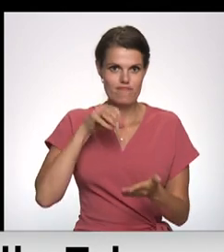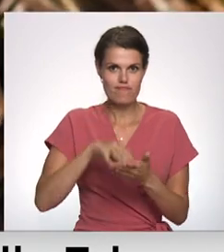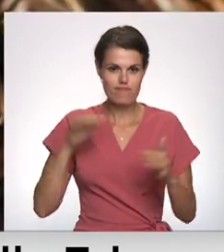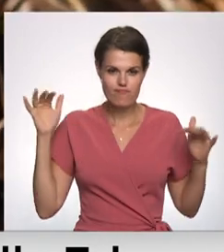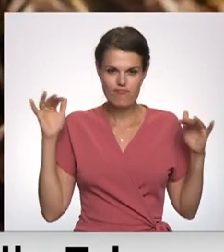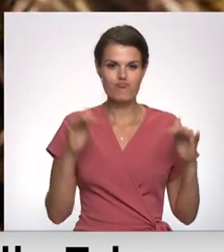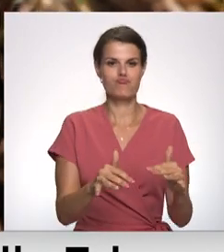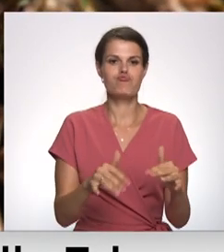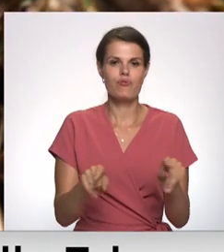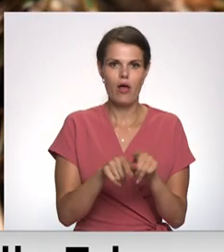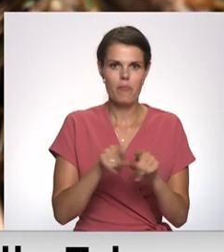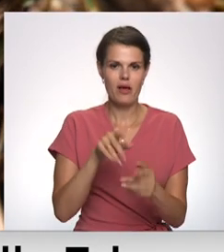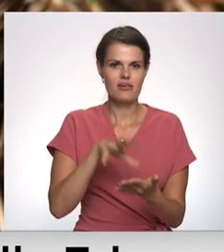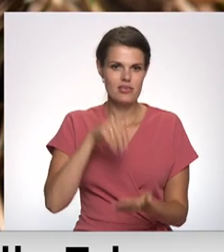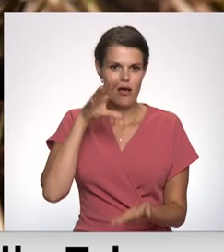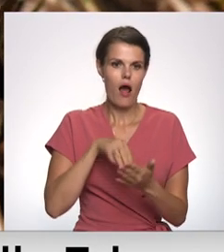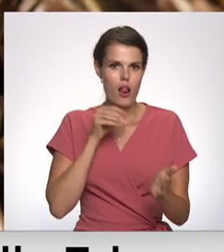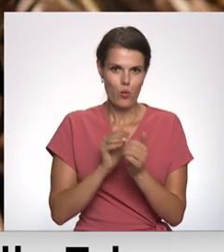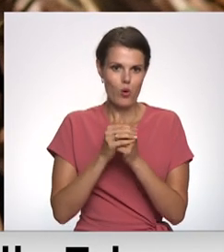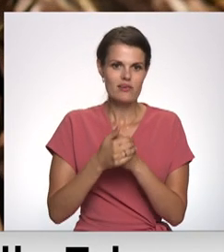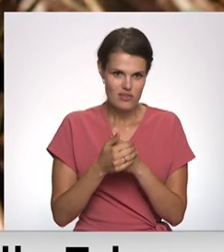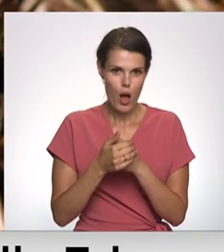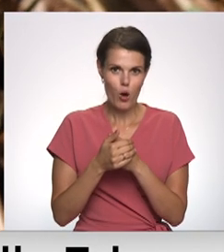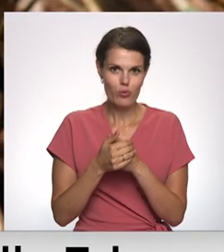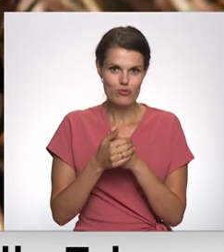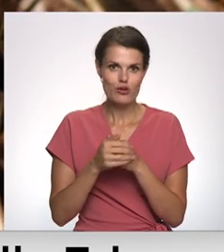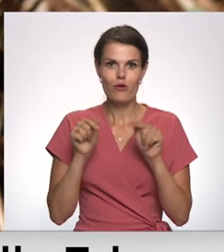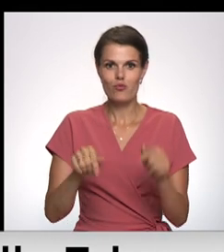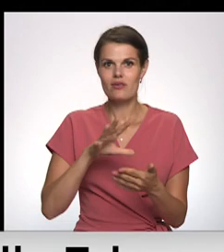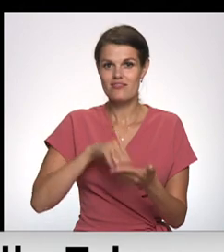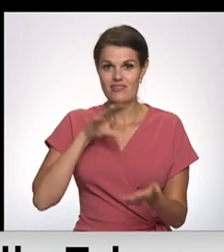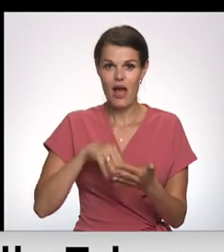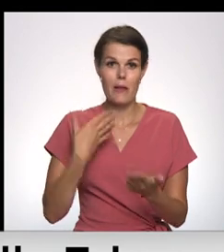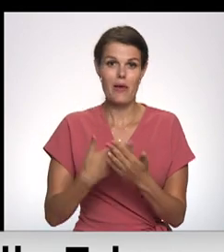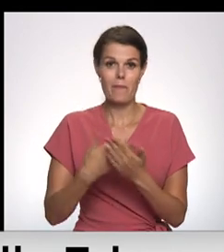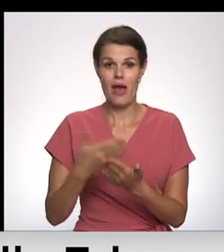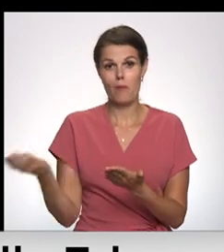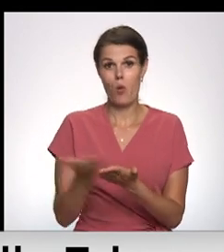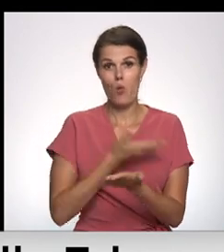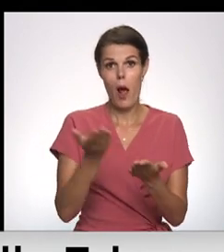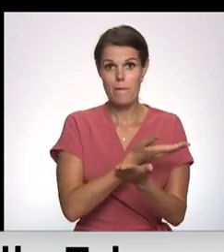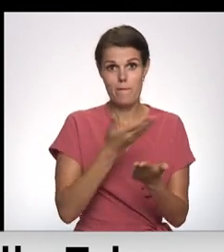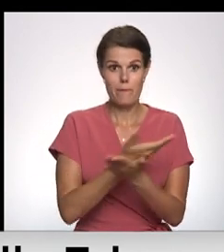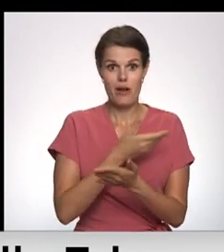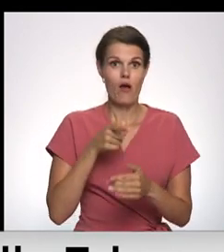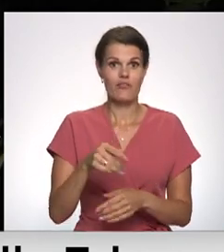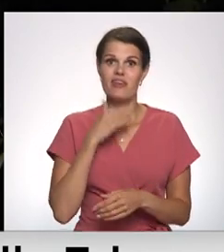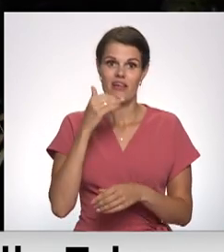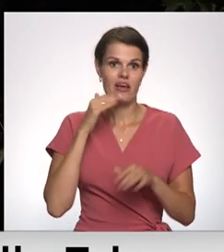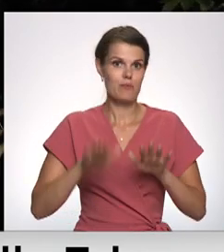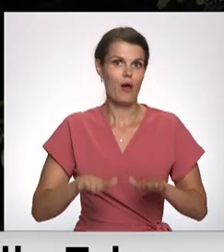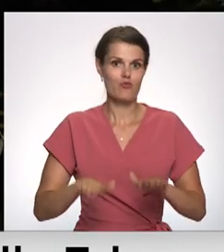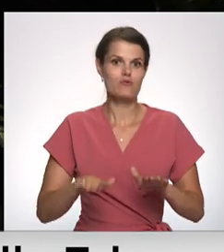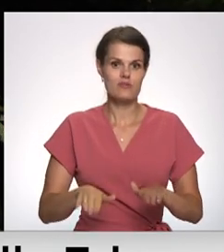ir. Tāpat viņi tajā zālē noslēpušies ir. Principā, ja šo zāli kaut vai nopjautu, viņš šeit negribētu dzīvot.